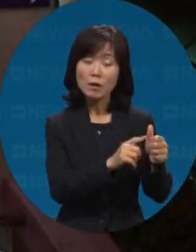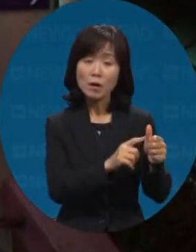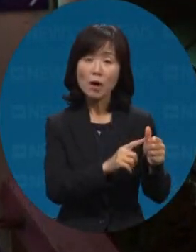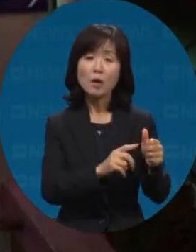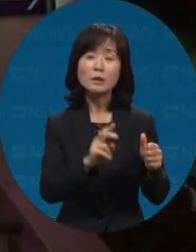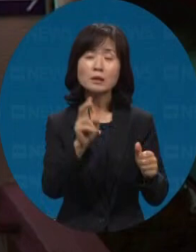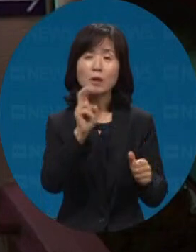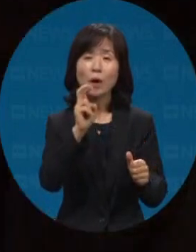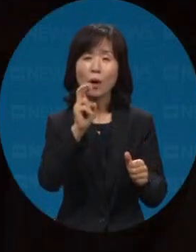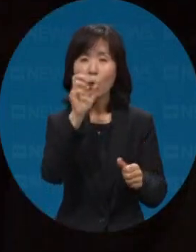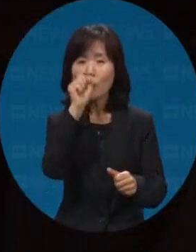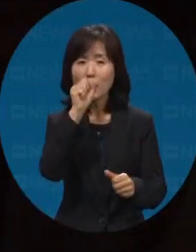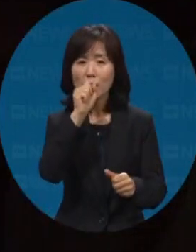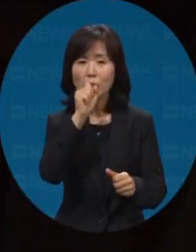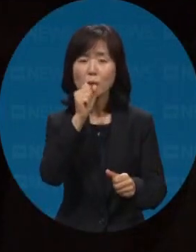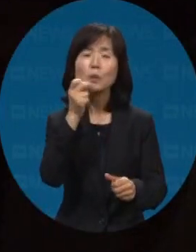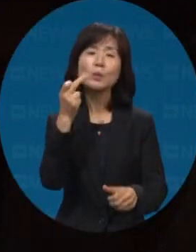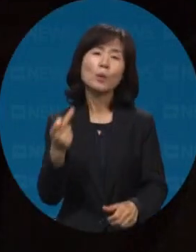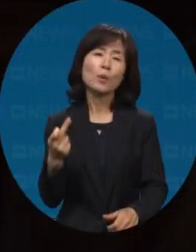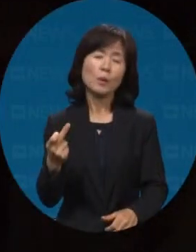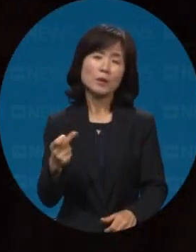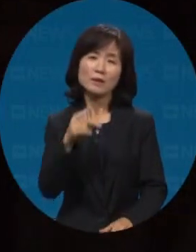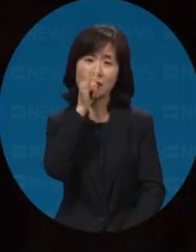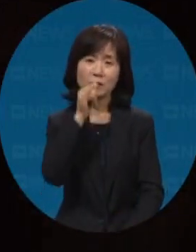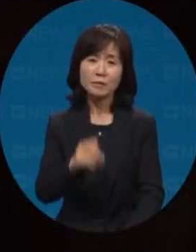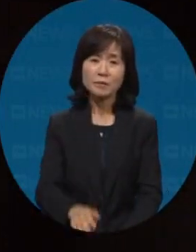음악을 좋아하는 동생 건기가 있습니다.